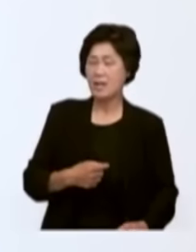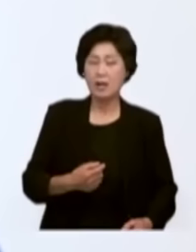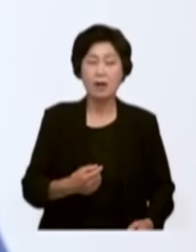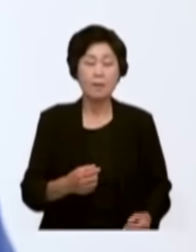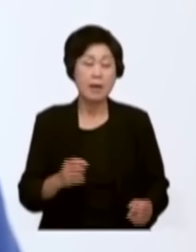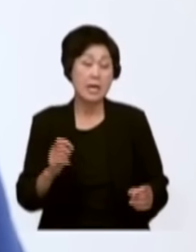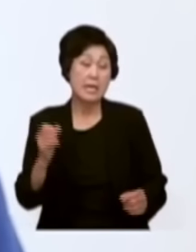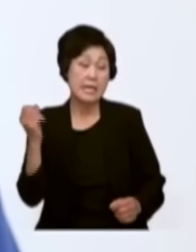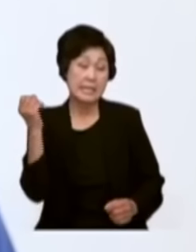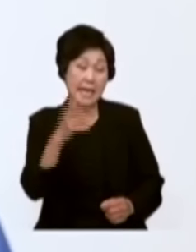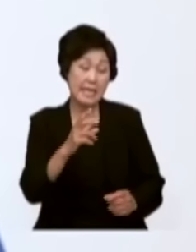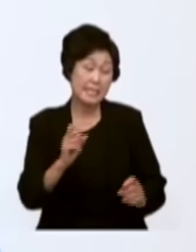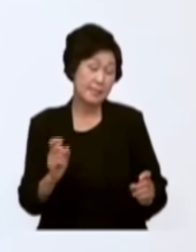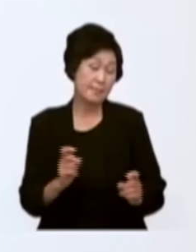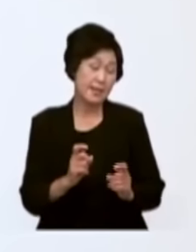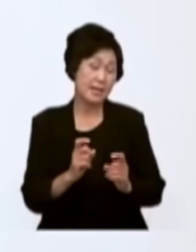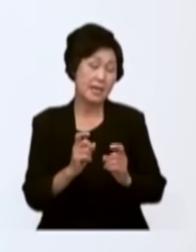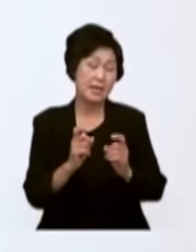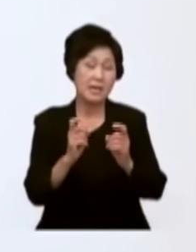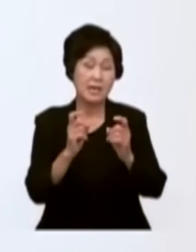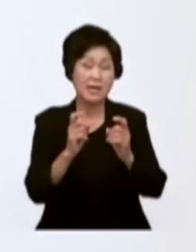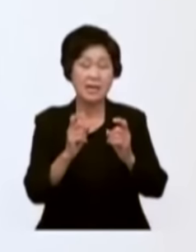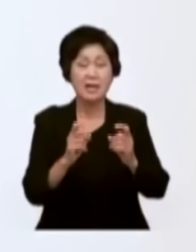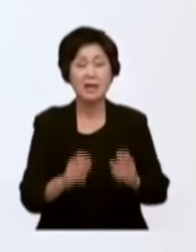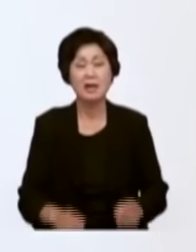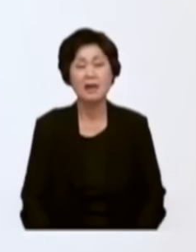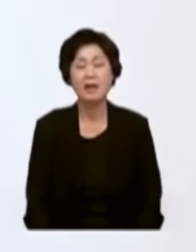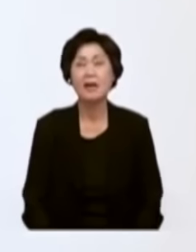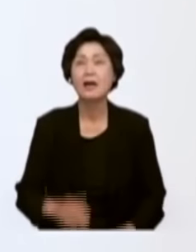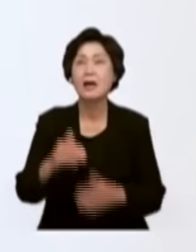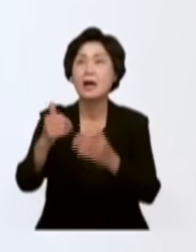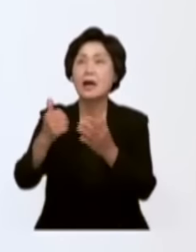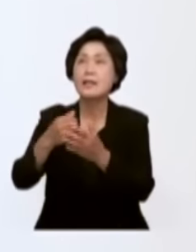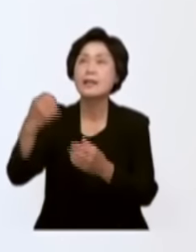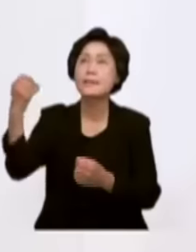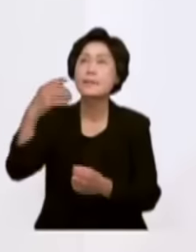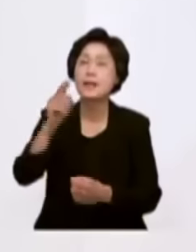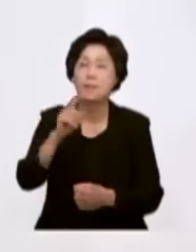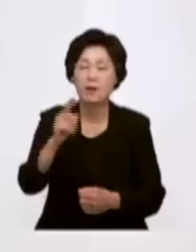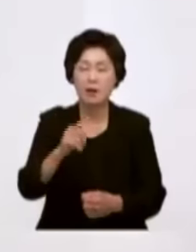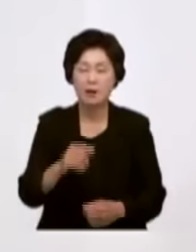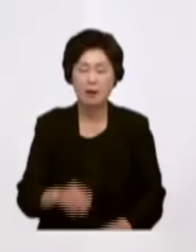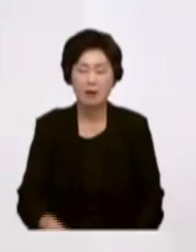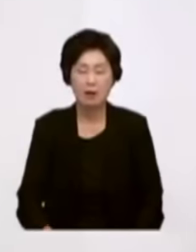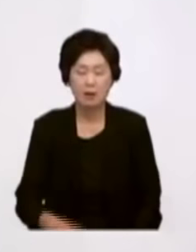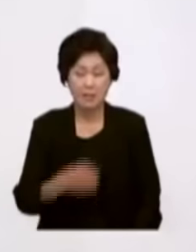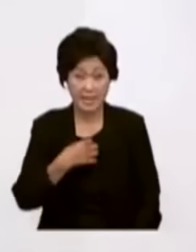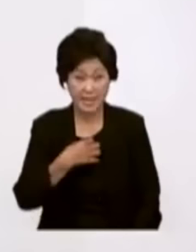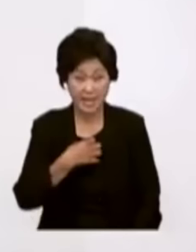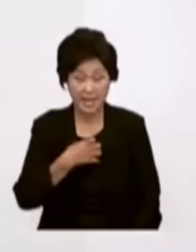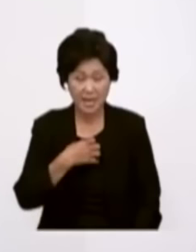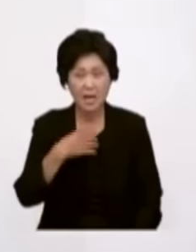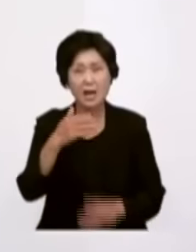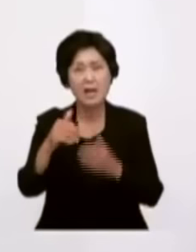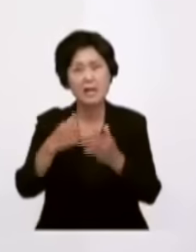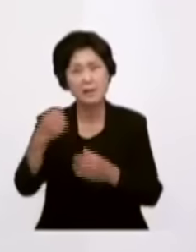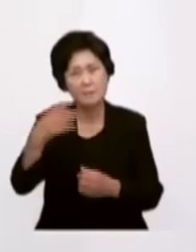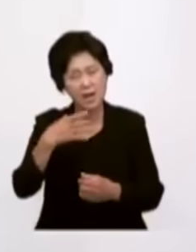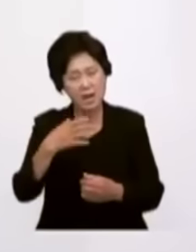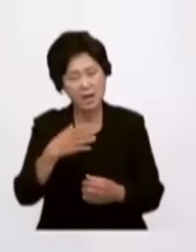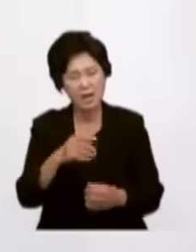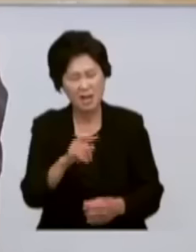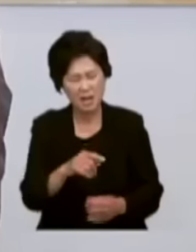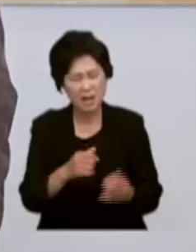아내가 네가 눈으로 보기 싫은 거 네가 하면 되지 않겠냐. 라고 해서 자꾸 제가 변화를 할 수